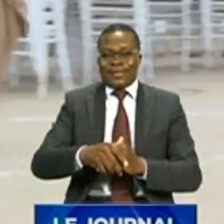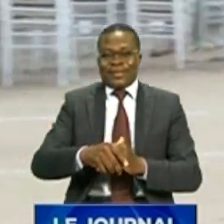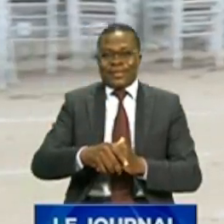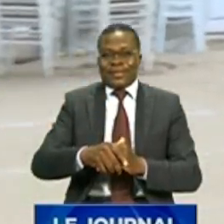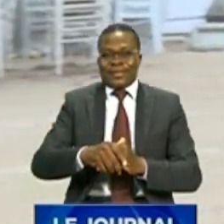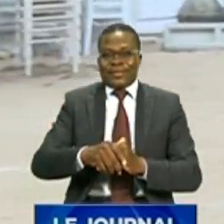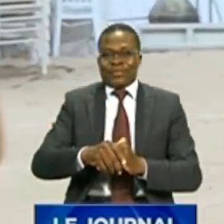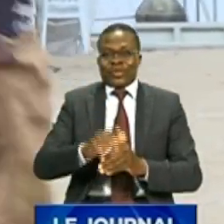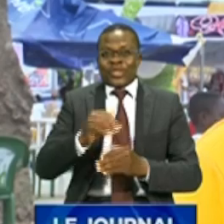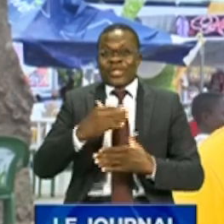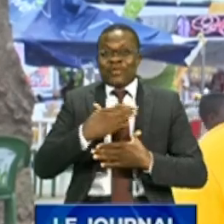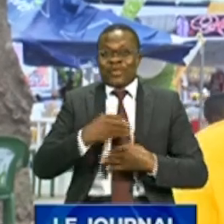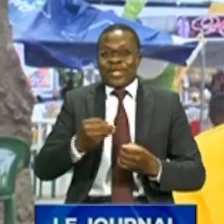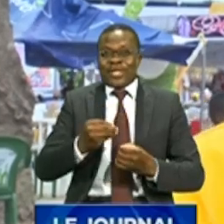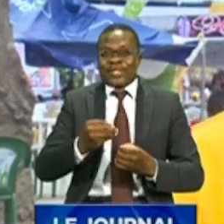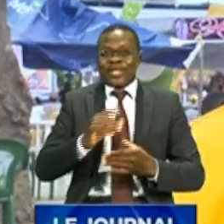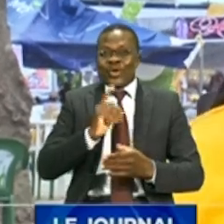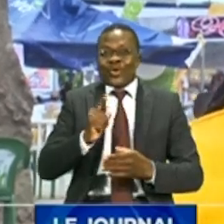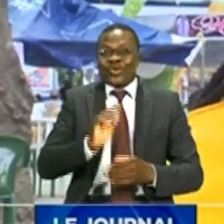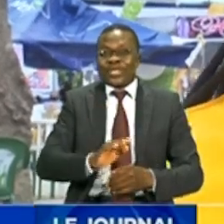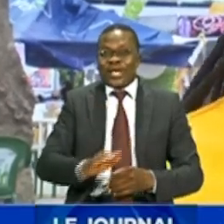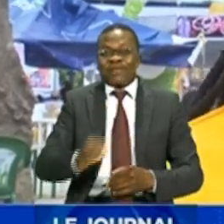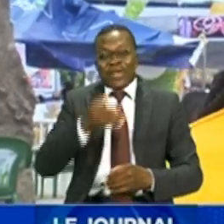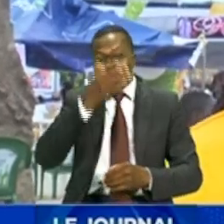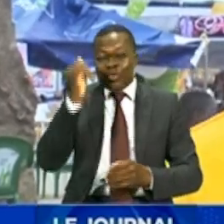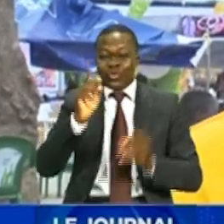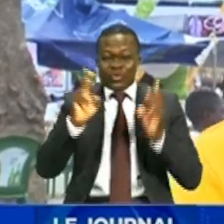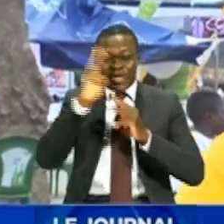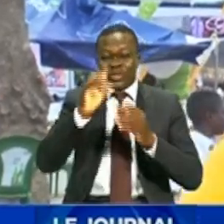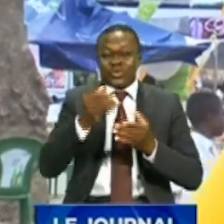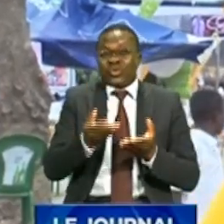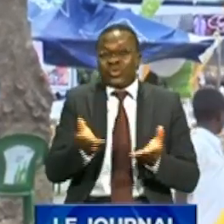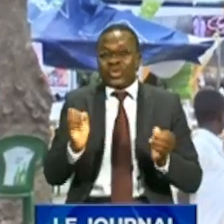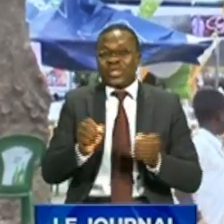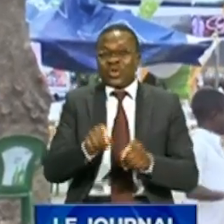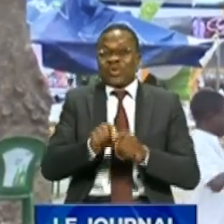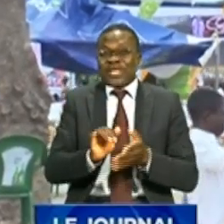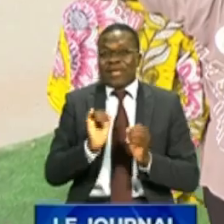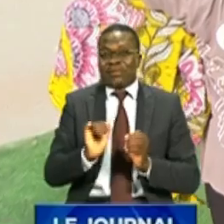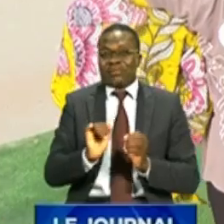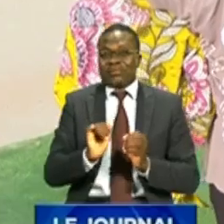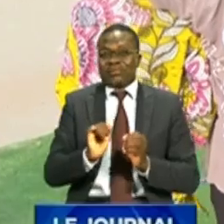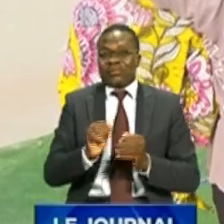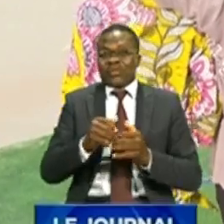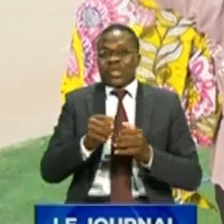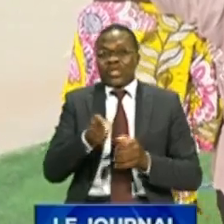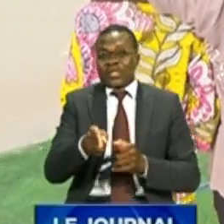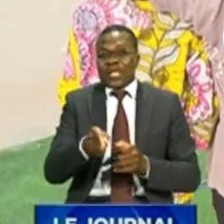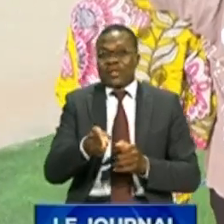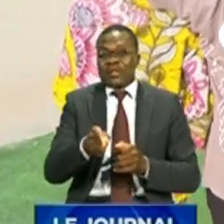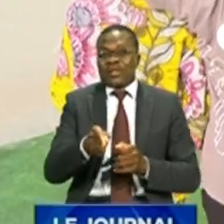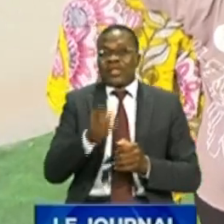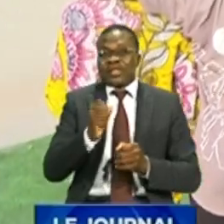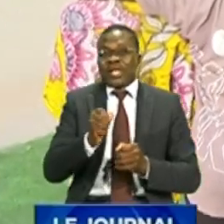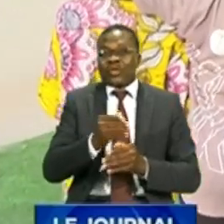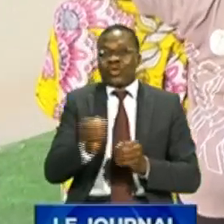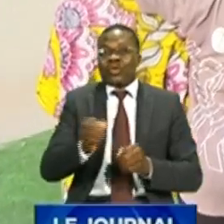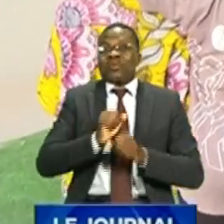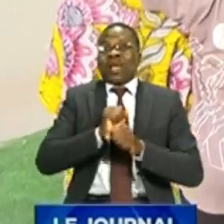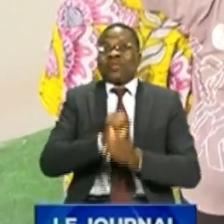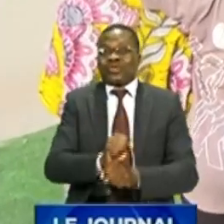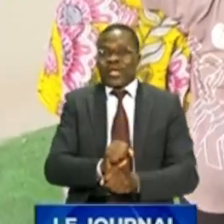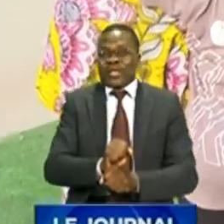Ça me fait plaisir. On se sent enfant, on oublie les soucis d'adulte comme ça. On sort en fait de son train-train à